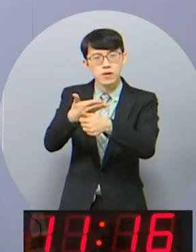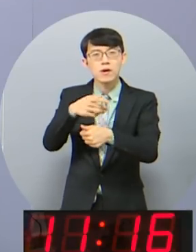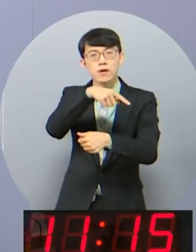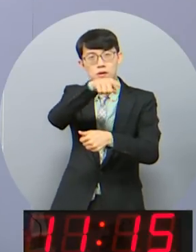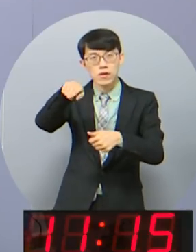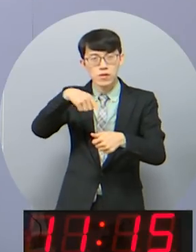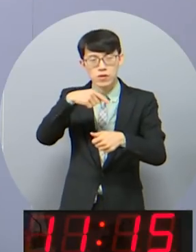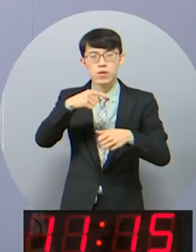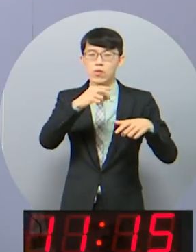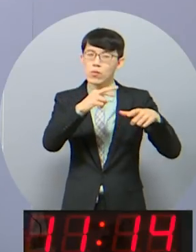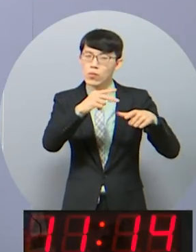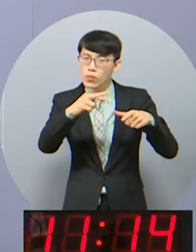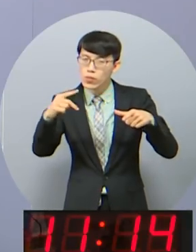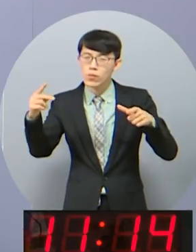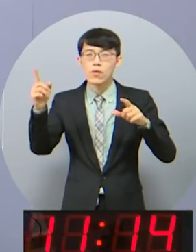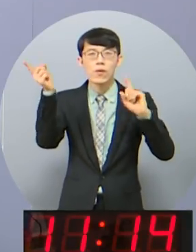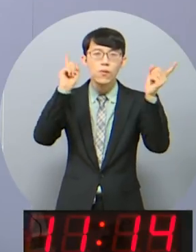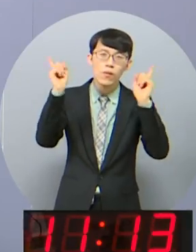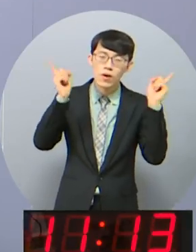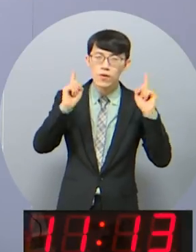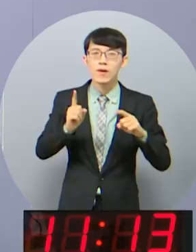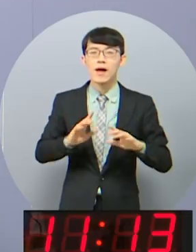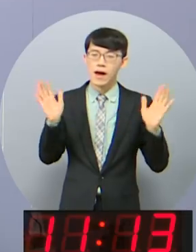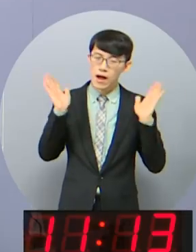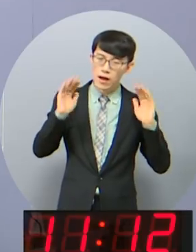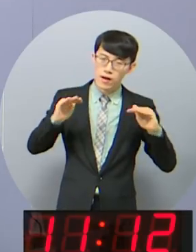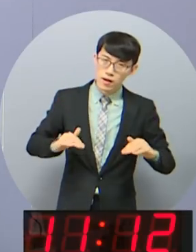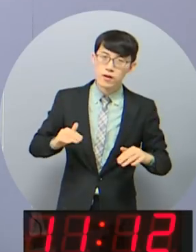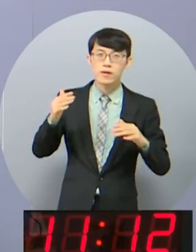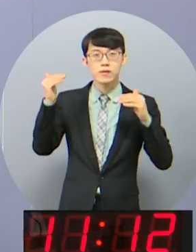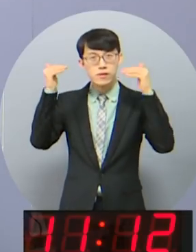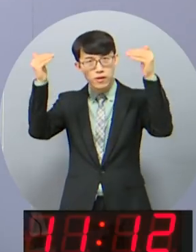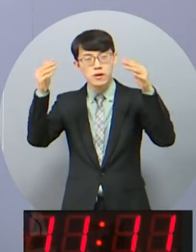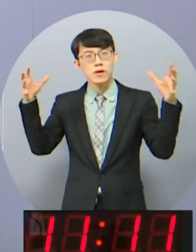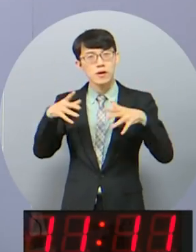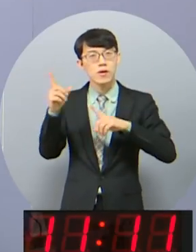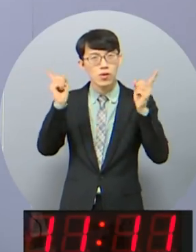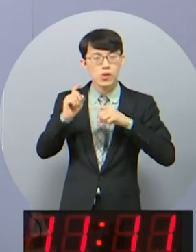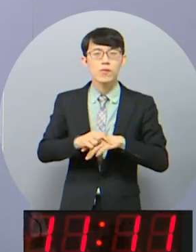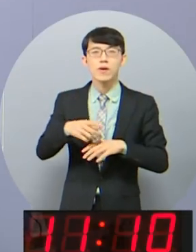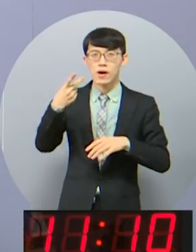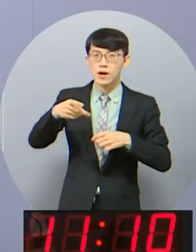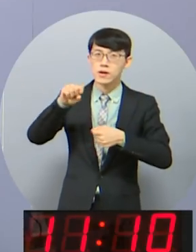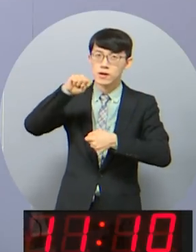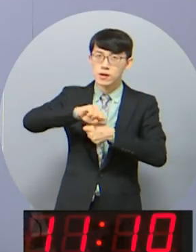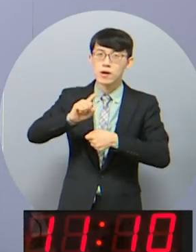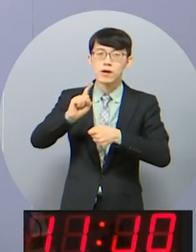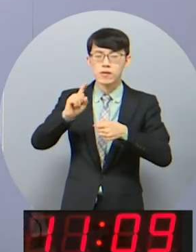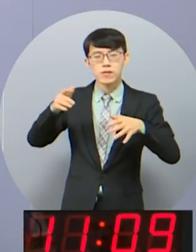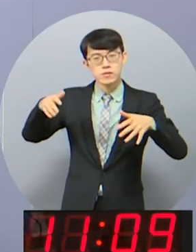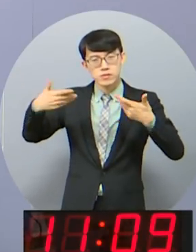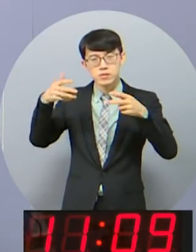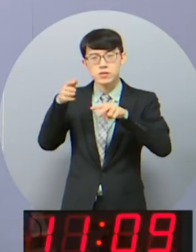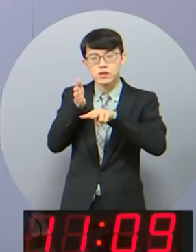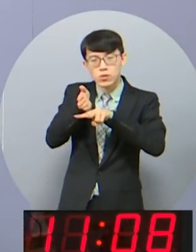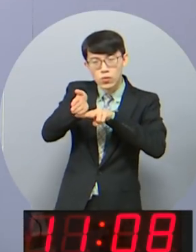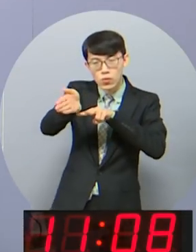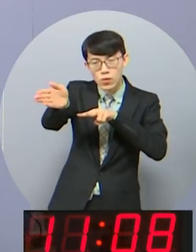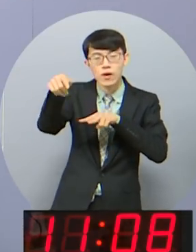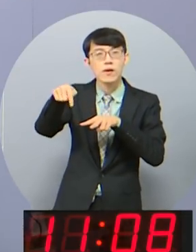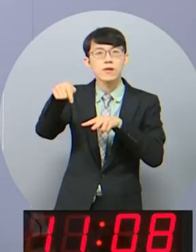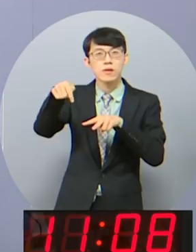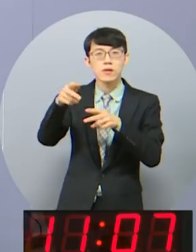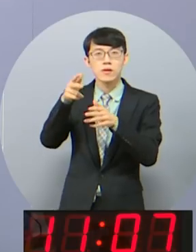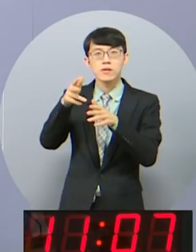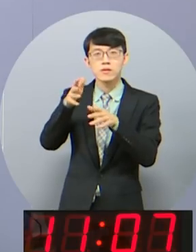当讲予带动囡仔、大人拢会当来。而且咱这边轻轨嘛，遐侪车站会当予伊来真方便，啊来